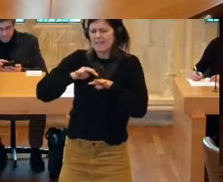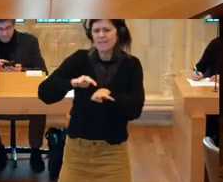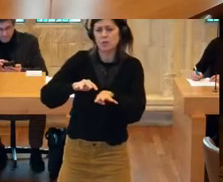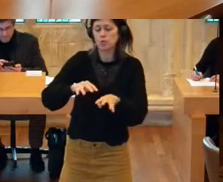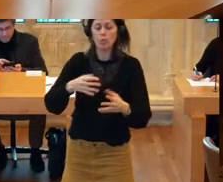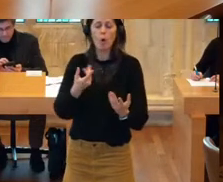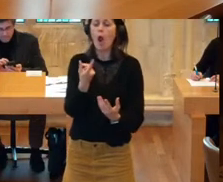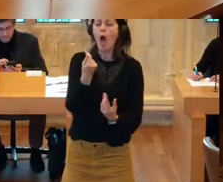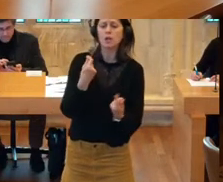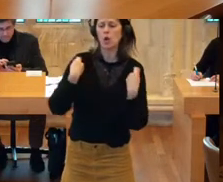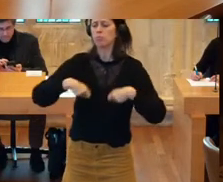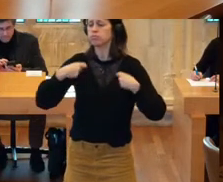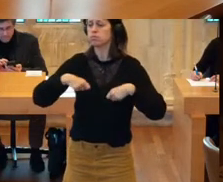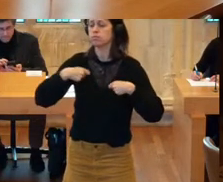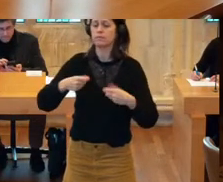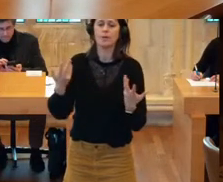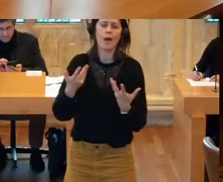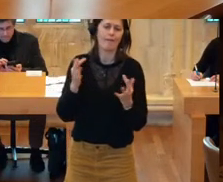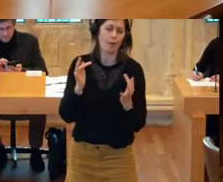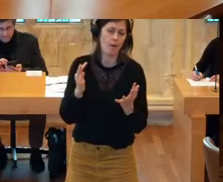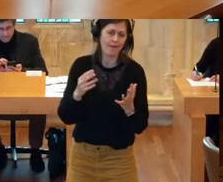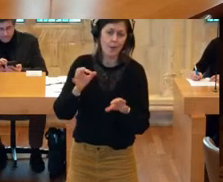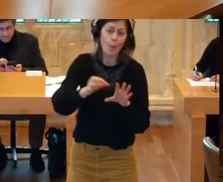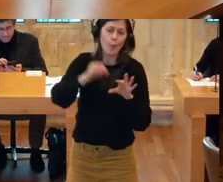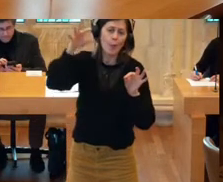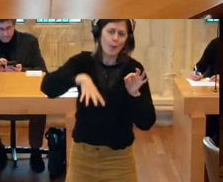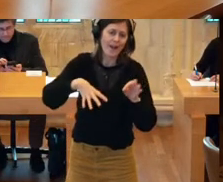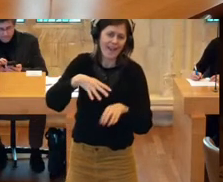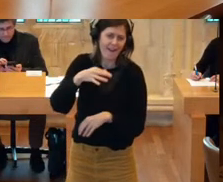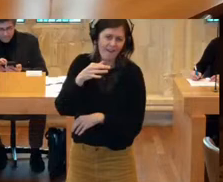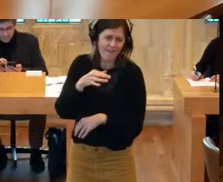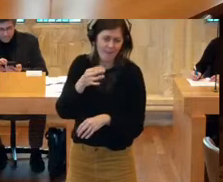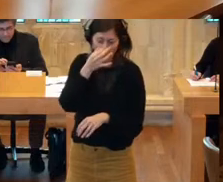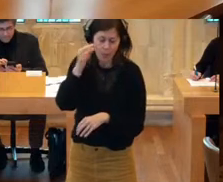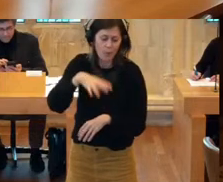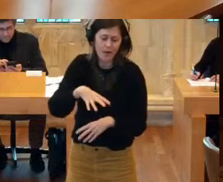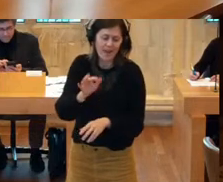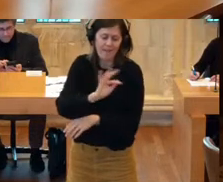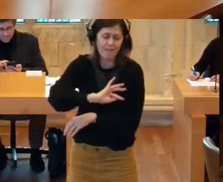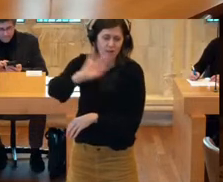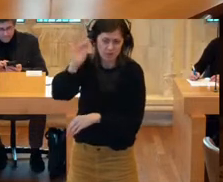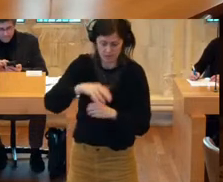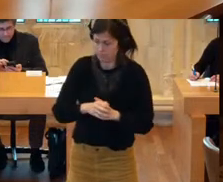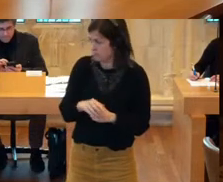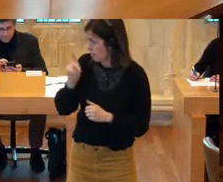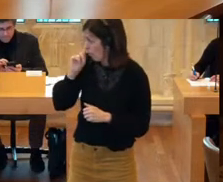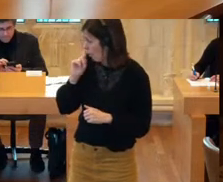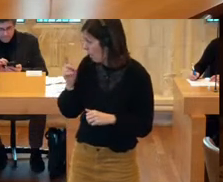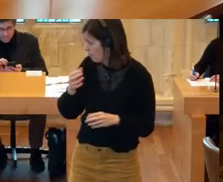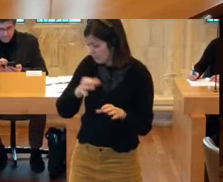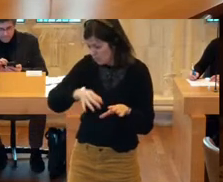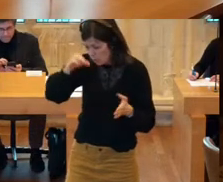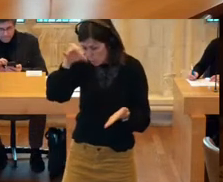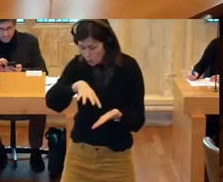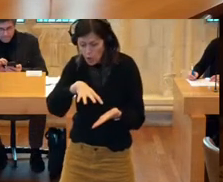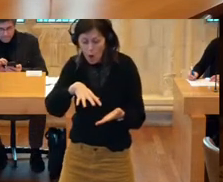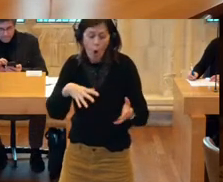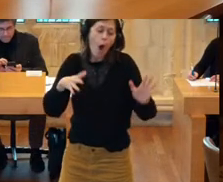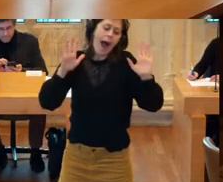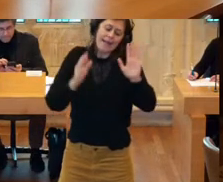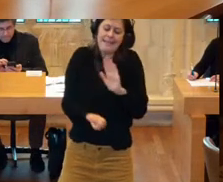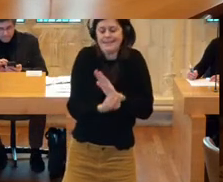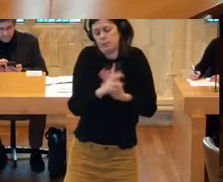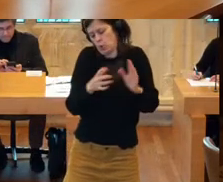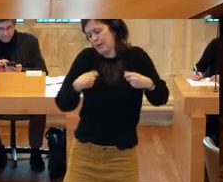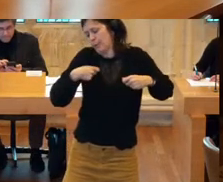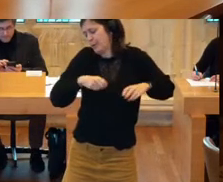puits sans fond qu'est le nucléaire français. D'un point de vue légal, le nucléaire fait l'objet d'exceptions constantes, y